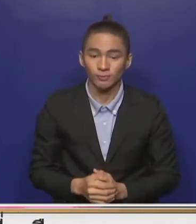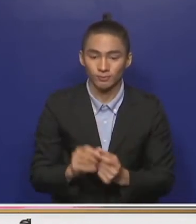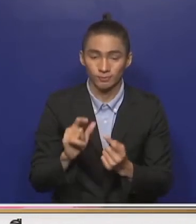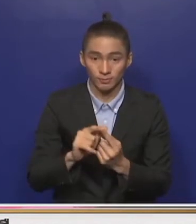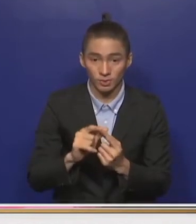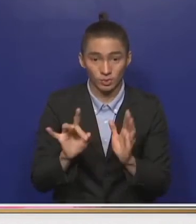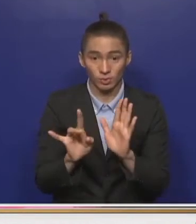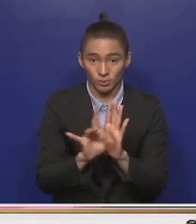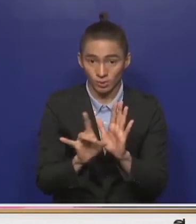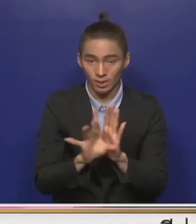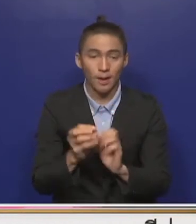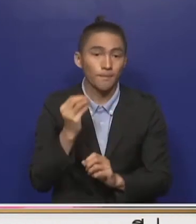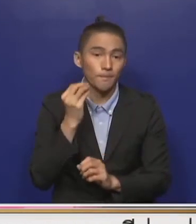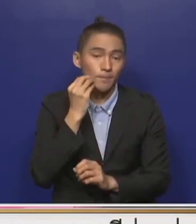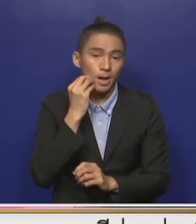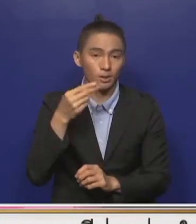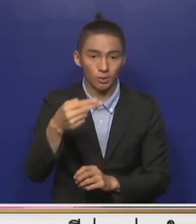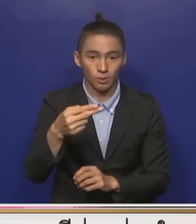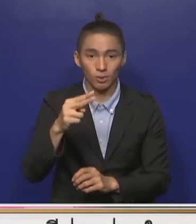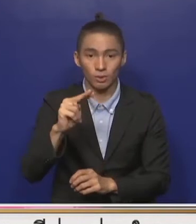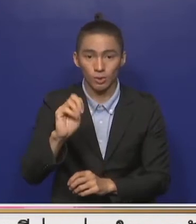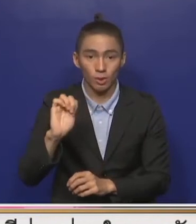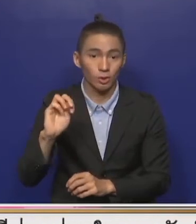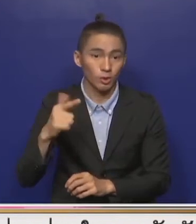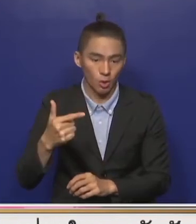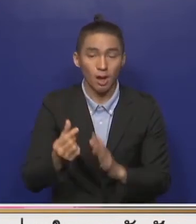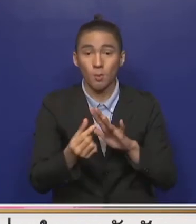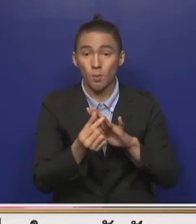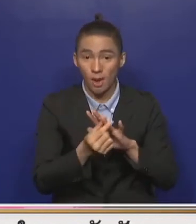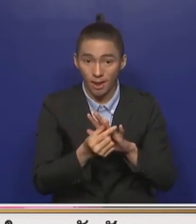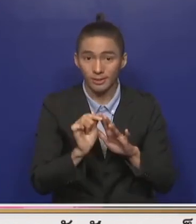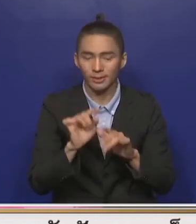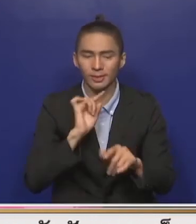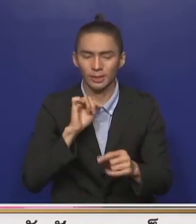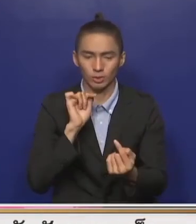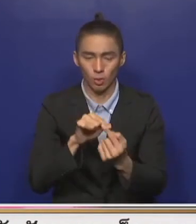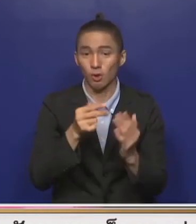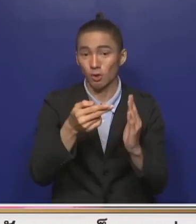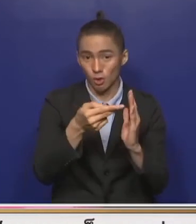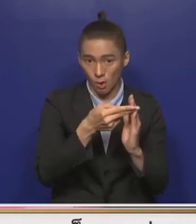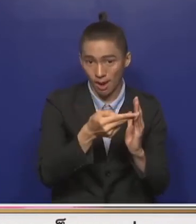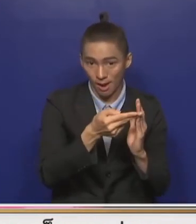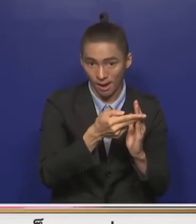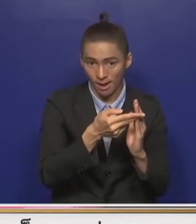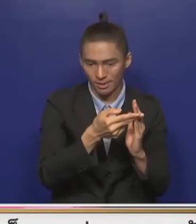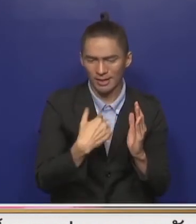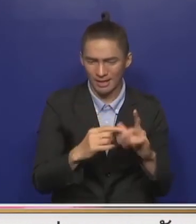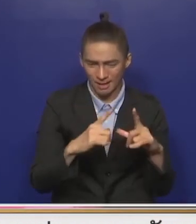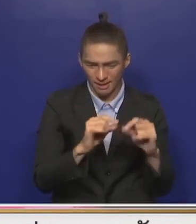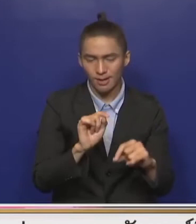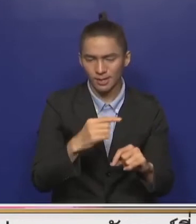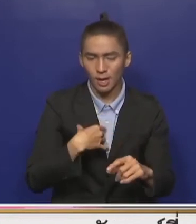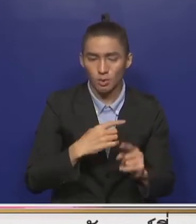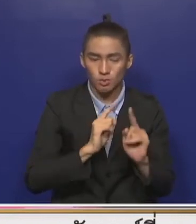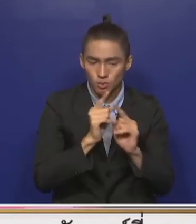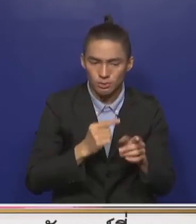หนองแหวนละบ้านณห้วยน้ำเย็นตำบลทุ่งหลวงอำเภอโพนพิสัยจังหวัดหนองคายเรื่องนี้ก็ผมเคยหาเรียนธรรมธัชอันประทานแล้ว